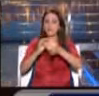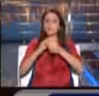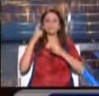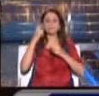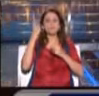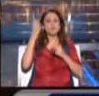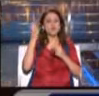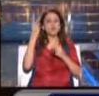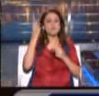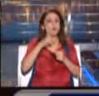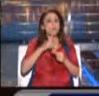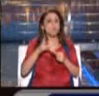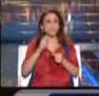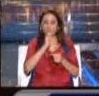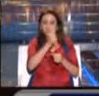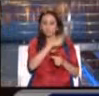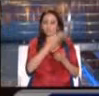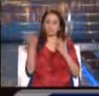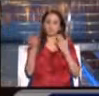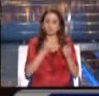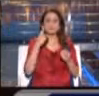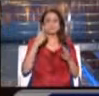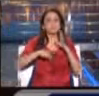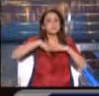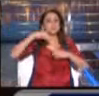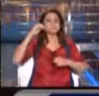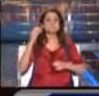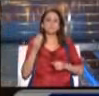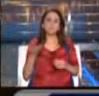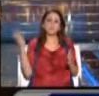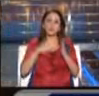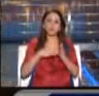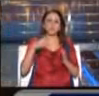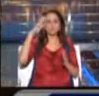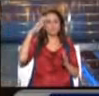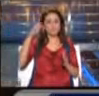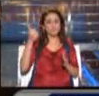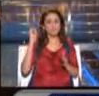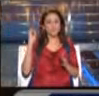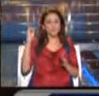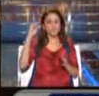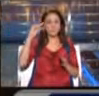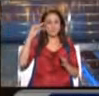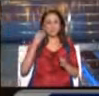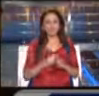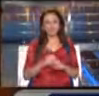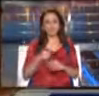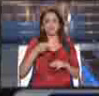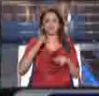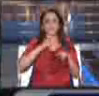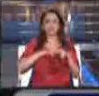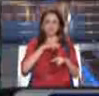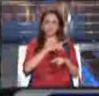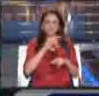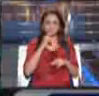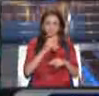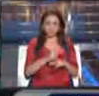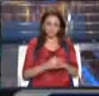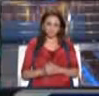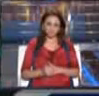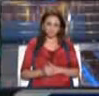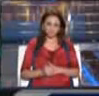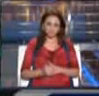الافكار ونطرحها، لعل وعسى نصل الى نتائج. شكرا جزيلا للكابتن احمد شوبير. اعود لكابتن خالد غندور، هل الوضع يتصاعد